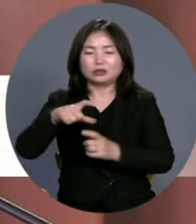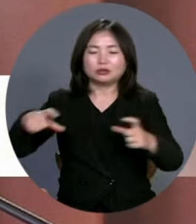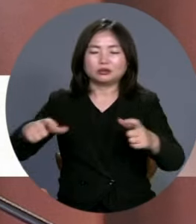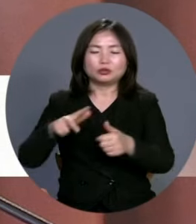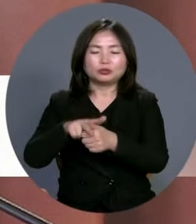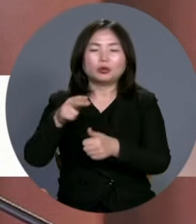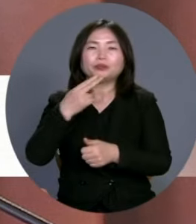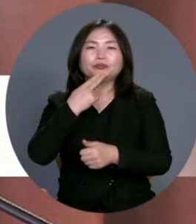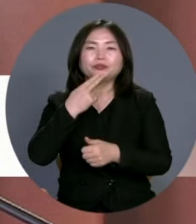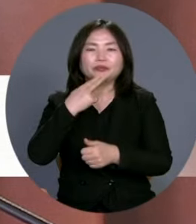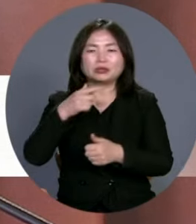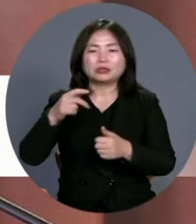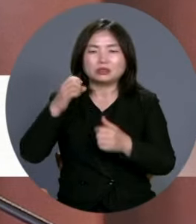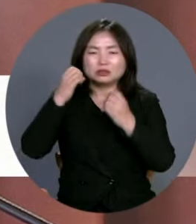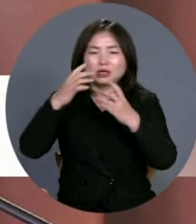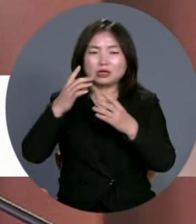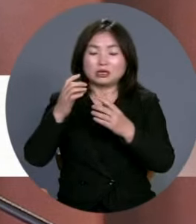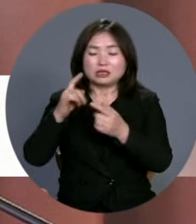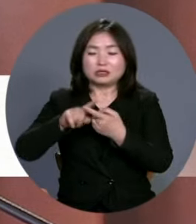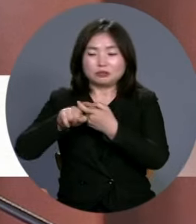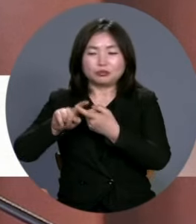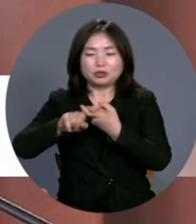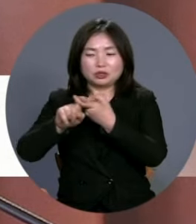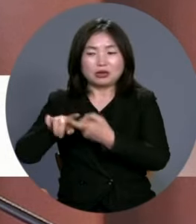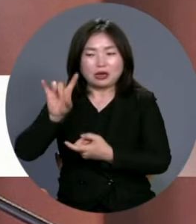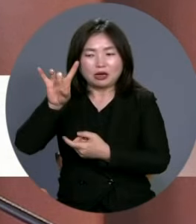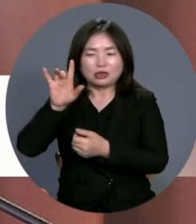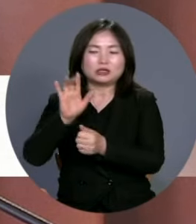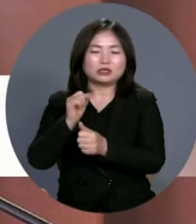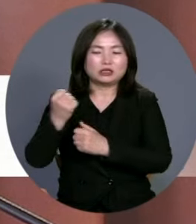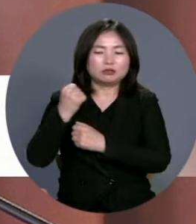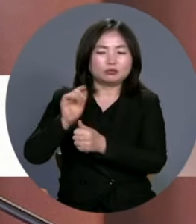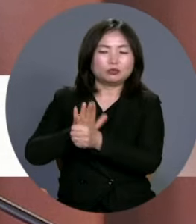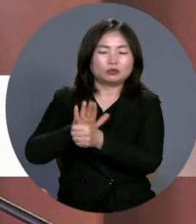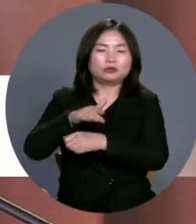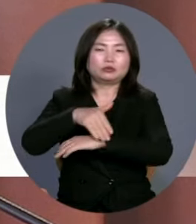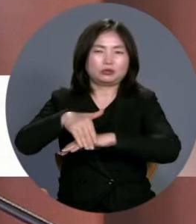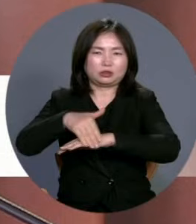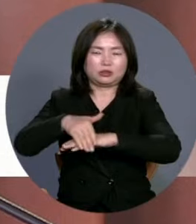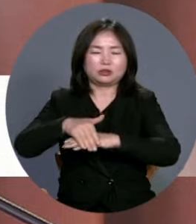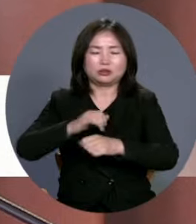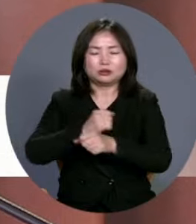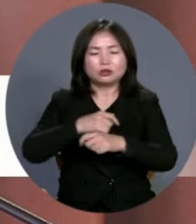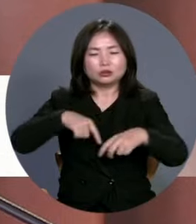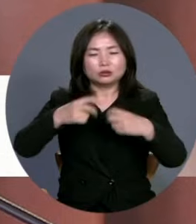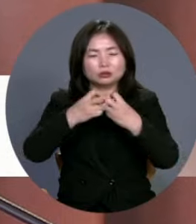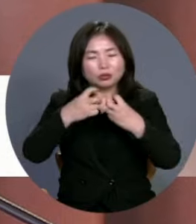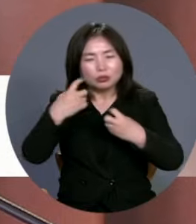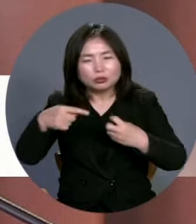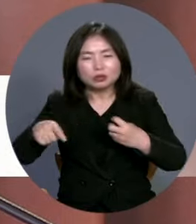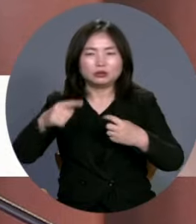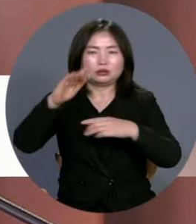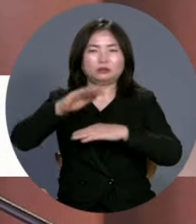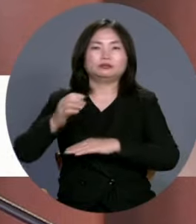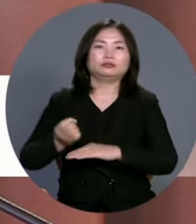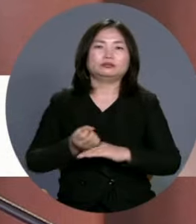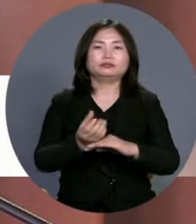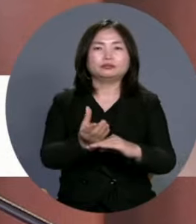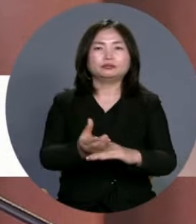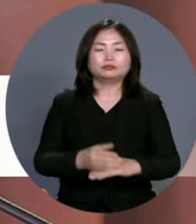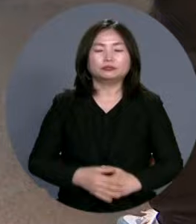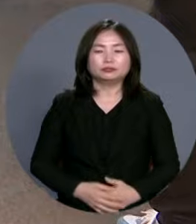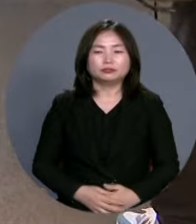않고 새진보연합 후보에 힘을 실어주기로 했습니다. 새진보연합의 총선 전략을 권윤수 기자가 들어봤습니다.